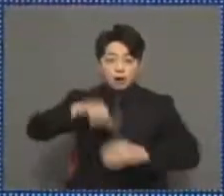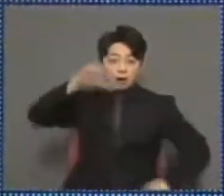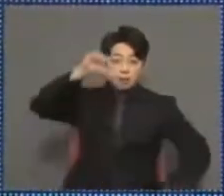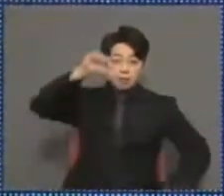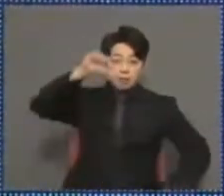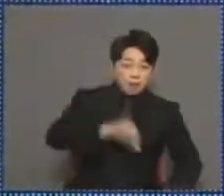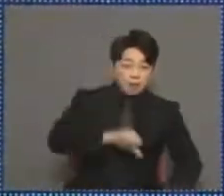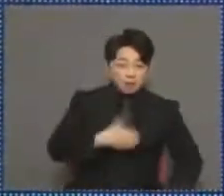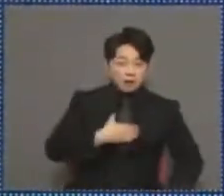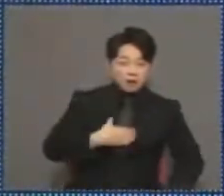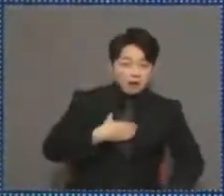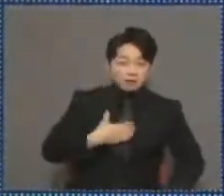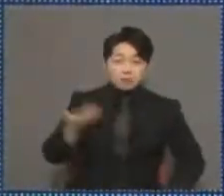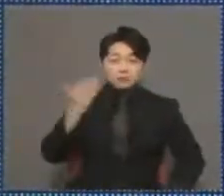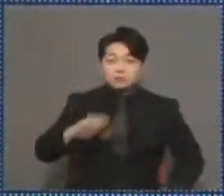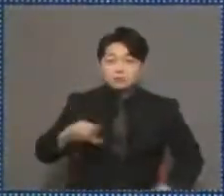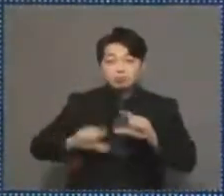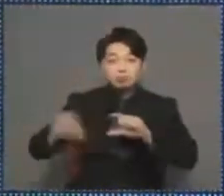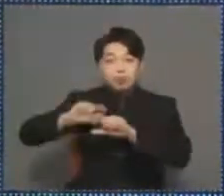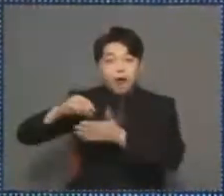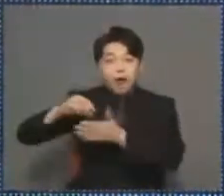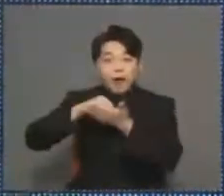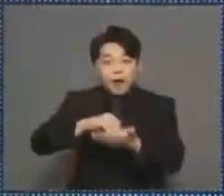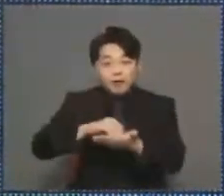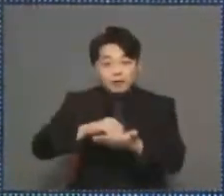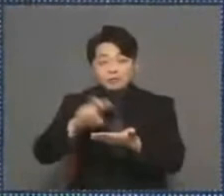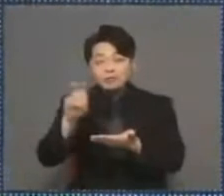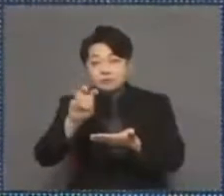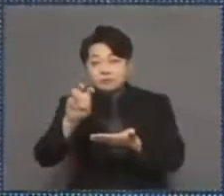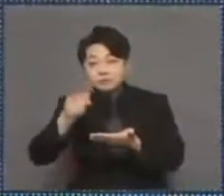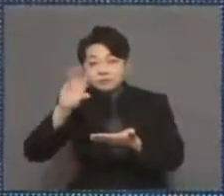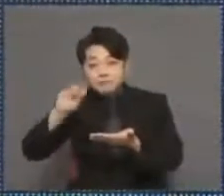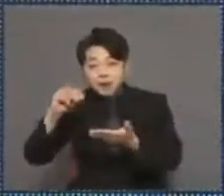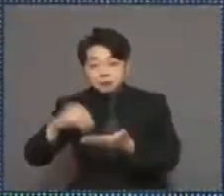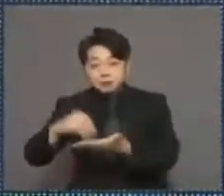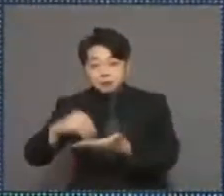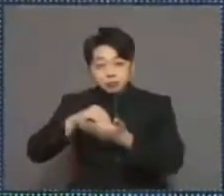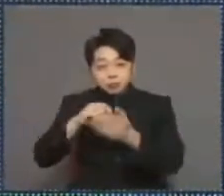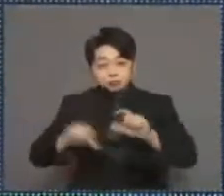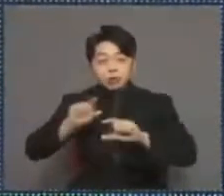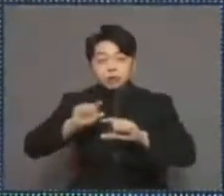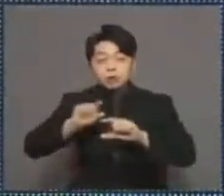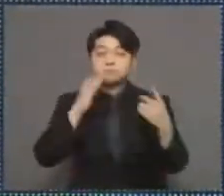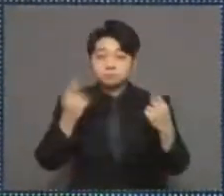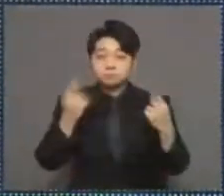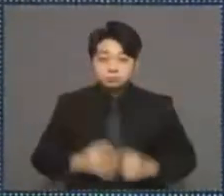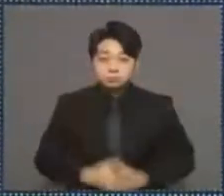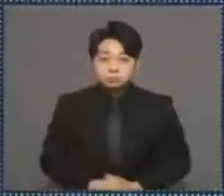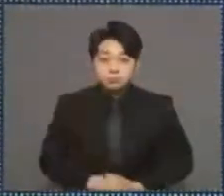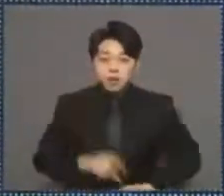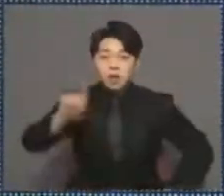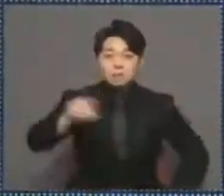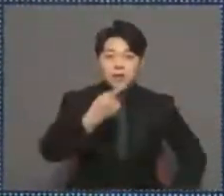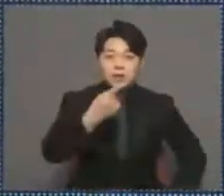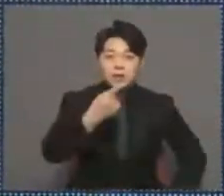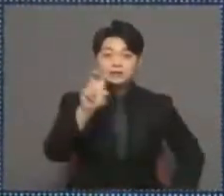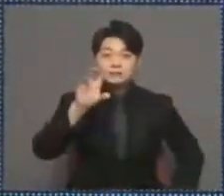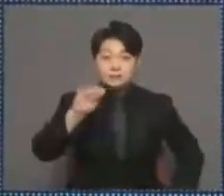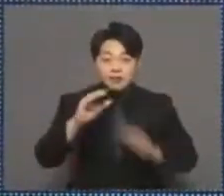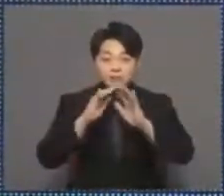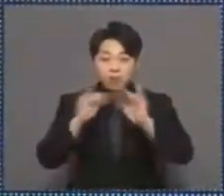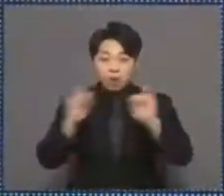20, 30만 명이 더 추가로 가입한 것 아니겠습니까? 이제 150만 명의 민주당 권리당원이